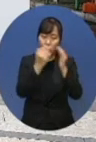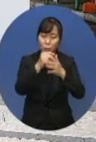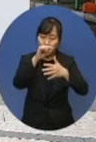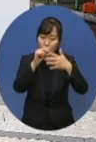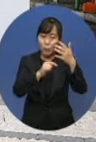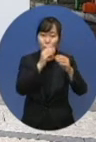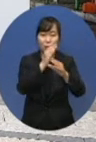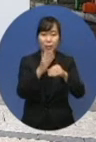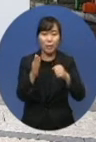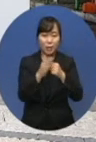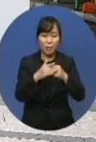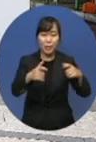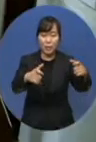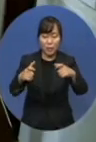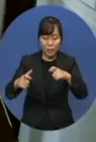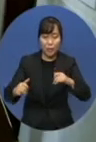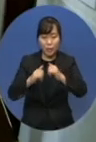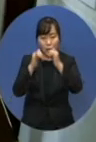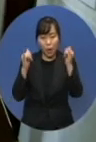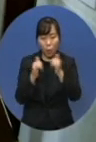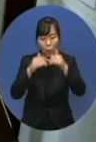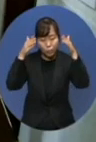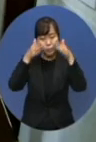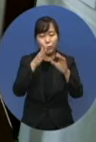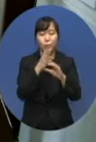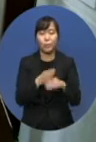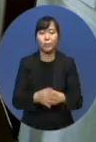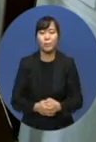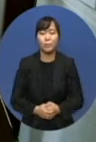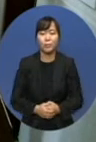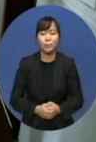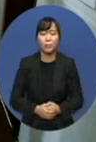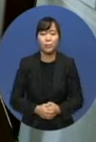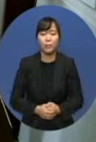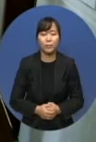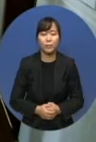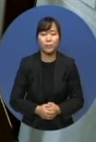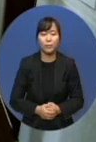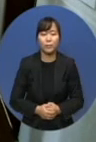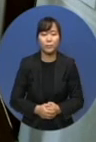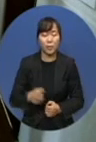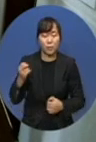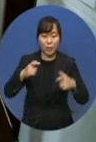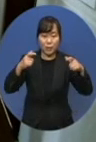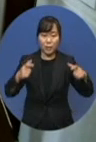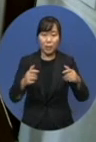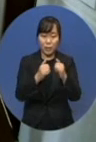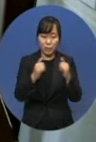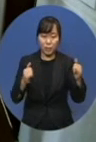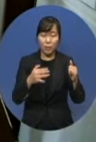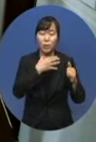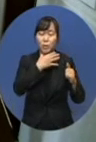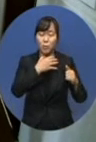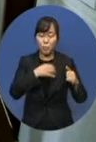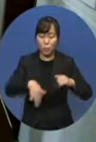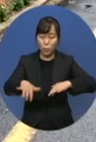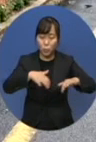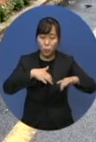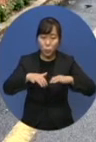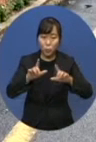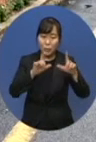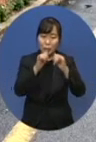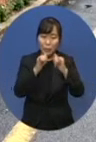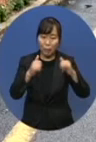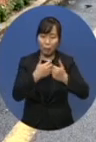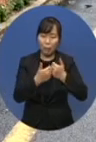실행하고 있어 지역사 에 이목이 집중되고 있습니다 또한 지역주민과 노숙인에 갈등 해소 및